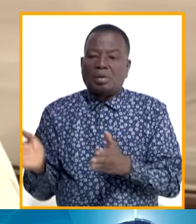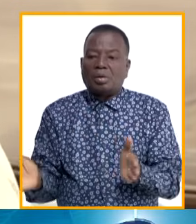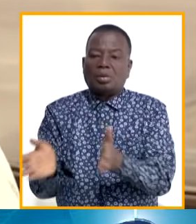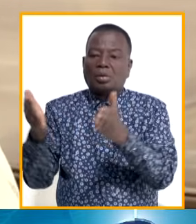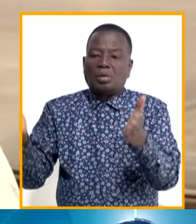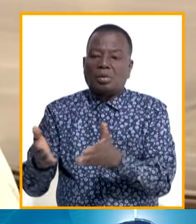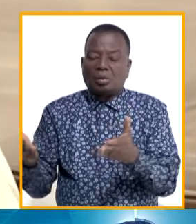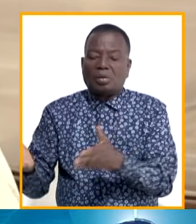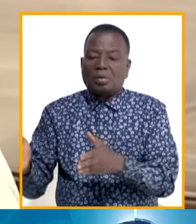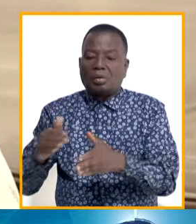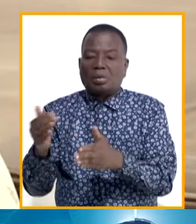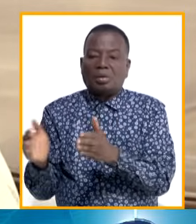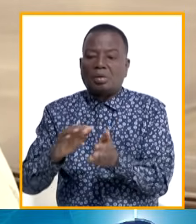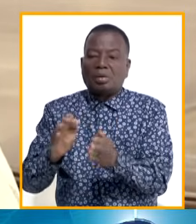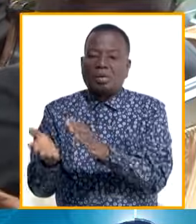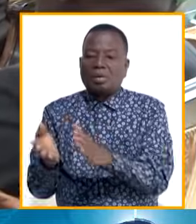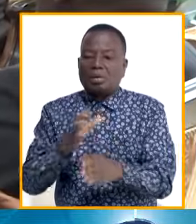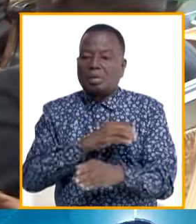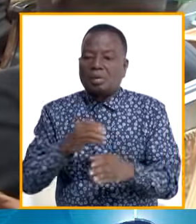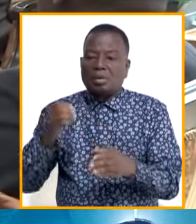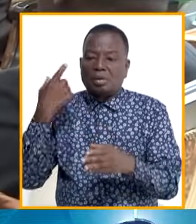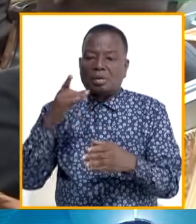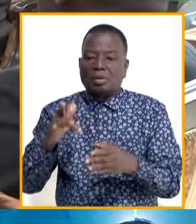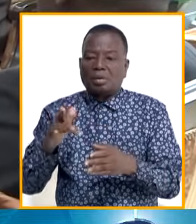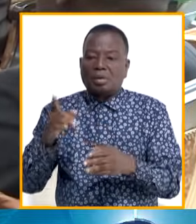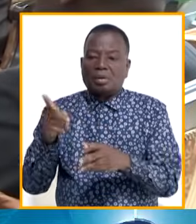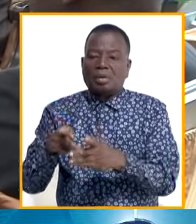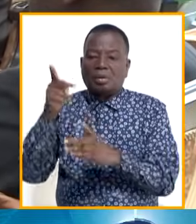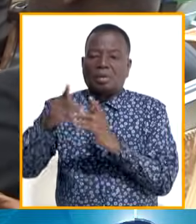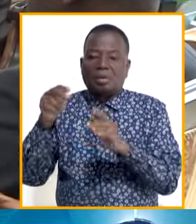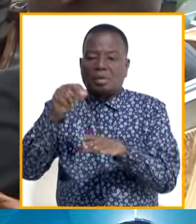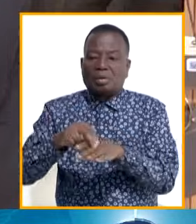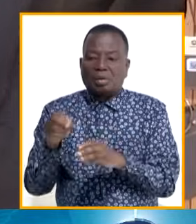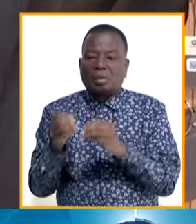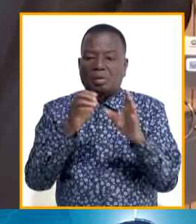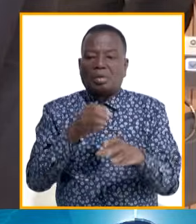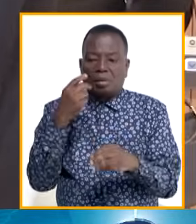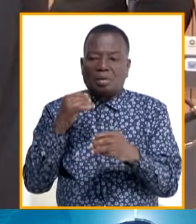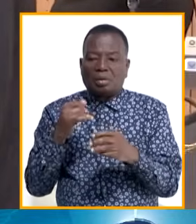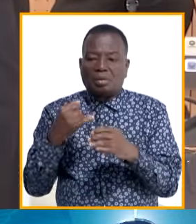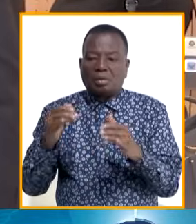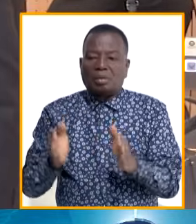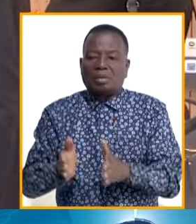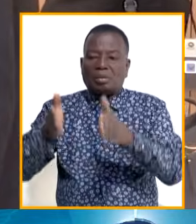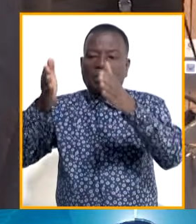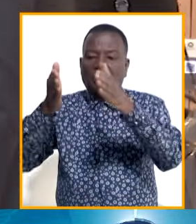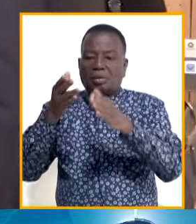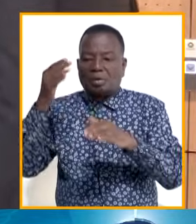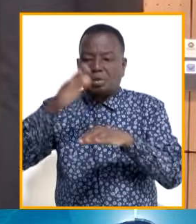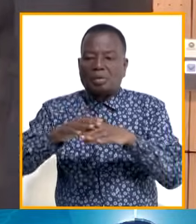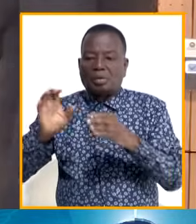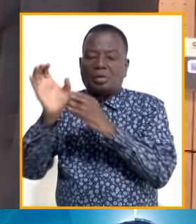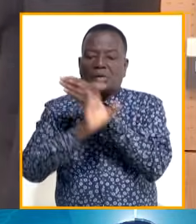économiques et socio-économiques, et cela grâce au développement, à la planification et à la mise en œuvre d'infrastructures essentielles sur